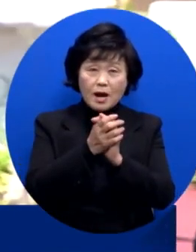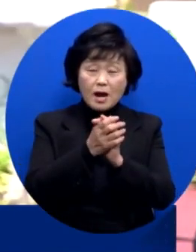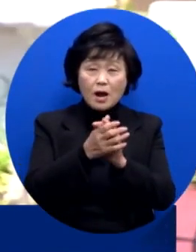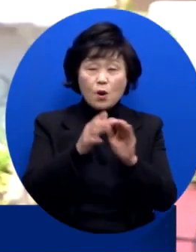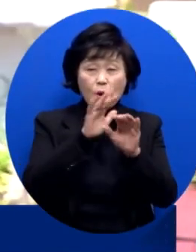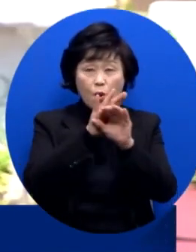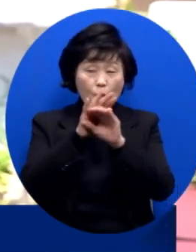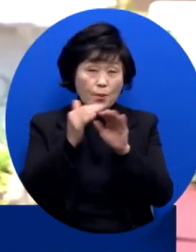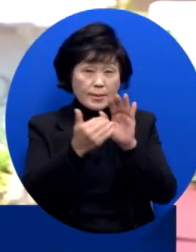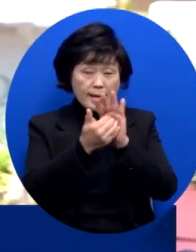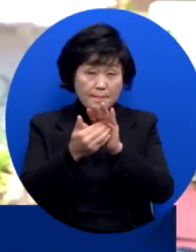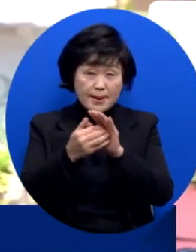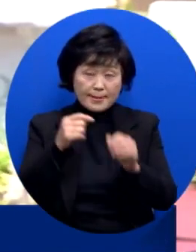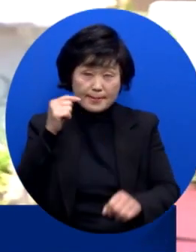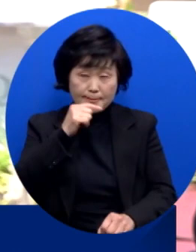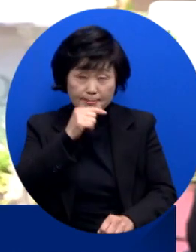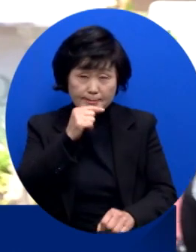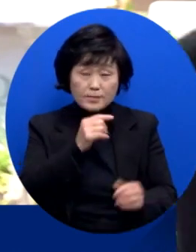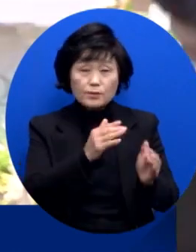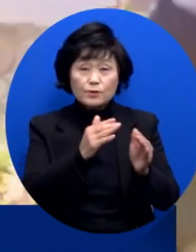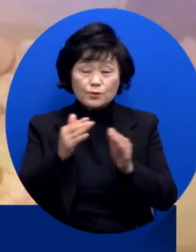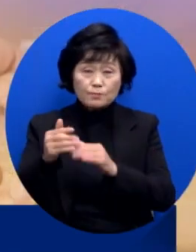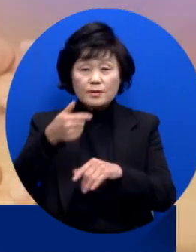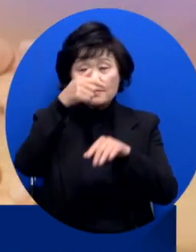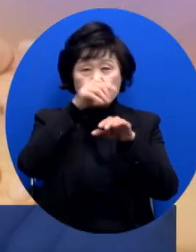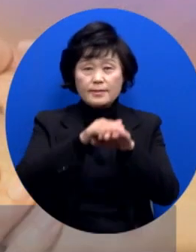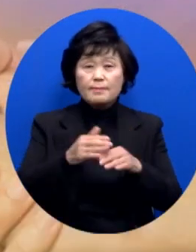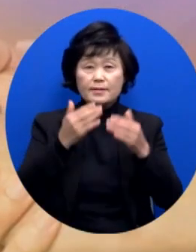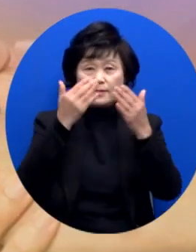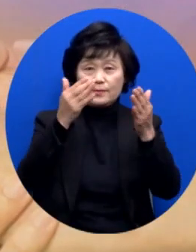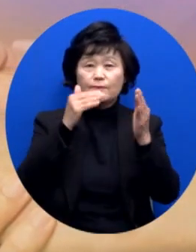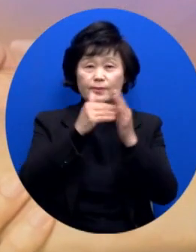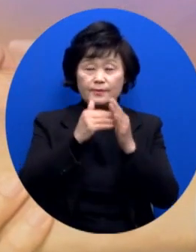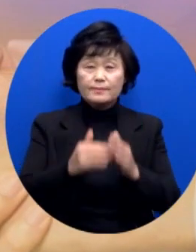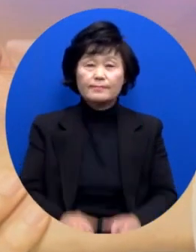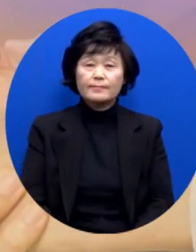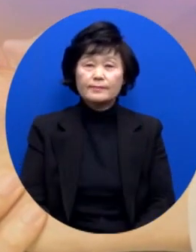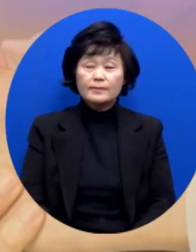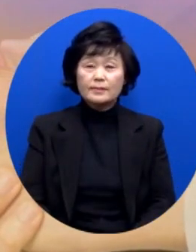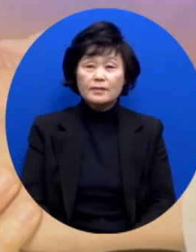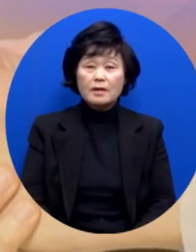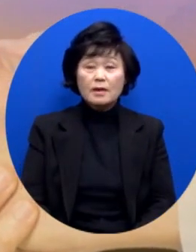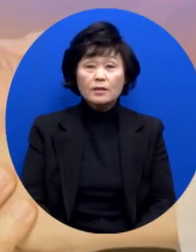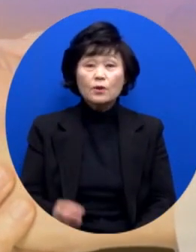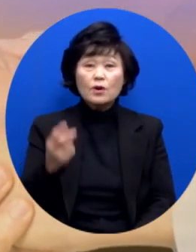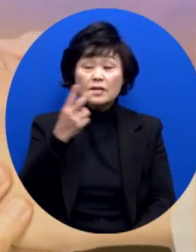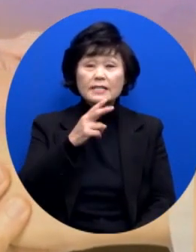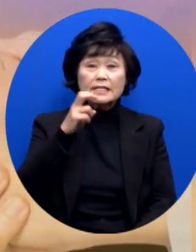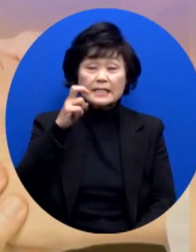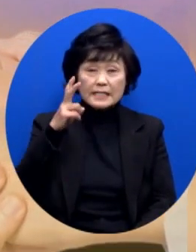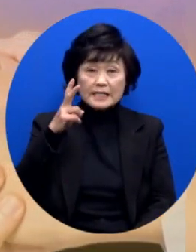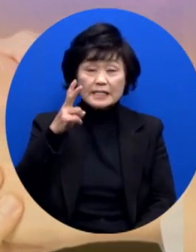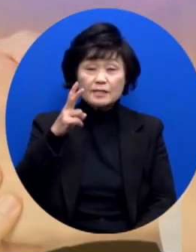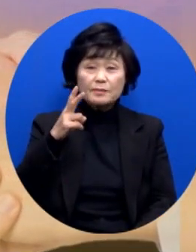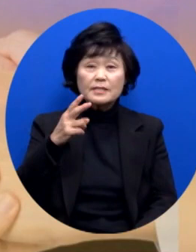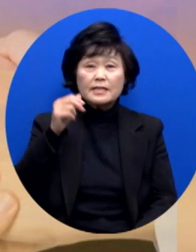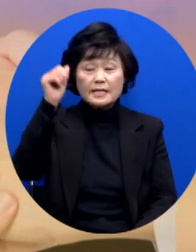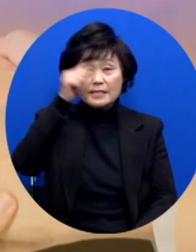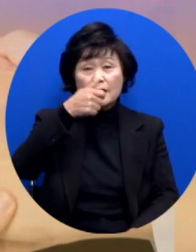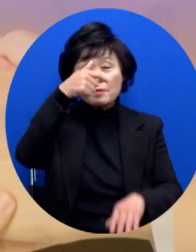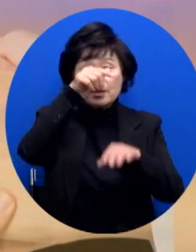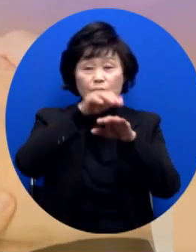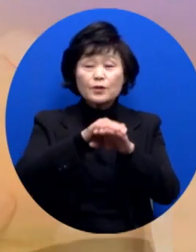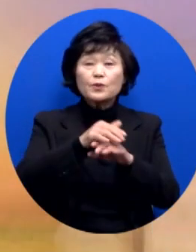지키면서 지금 예배를 시작해서 진행하고 있습니다. 세문안교회 2022 신년 비전 새벽